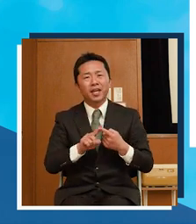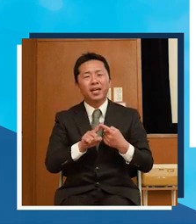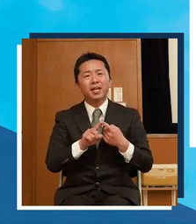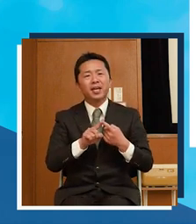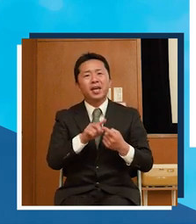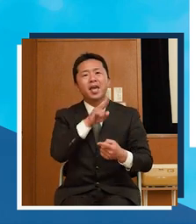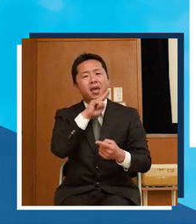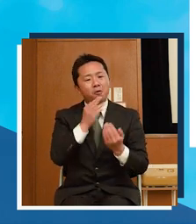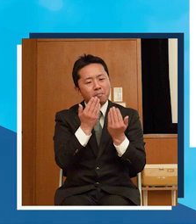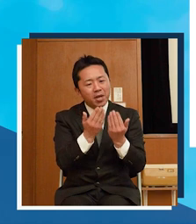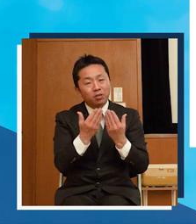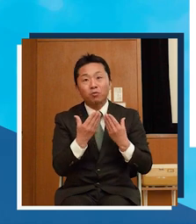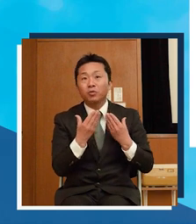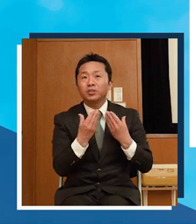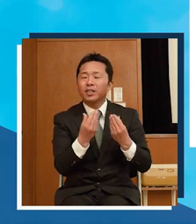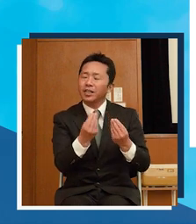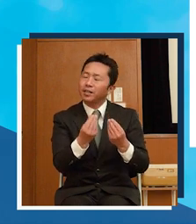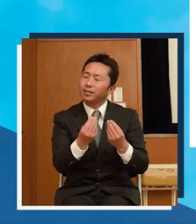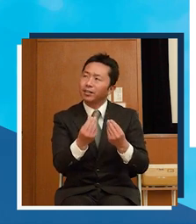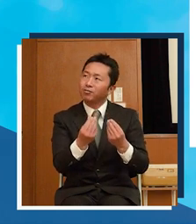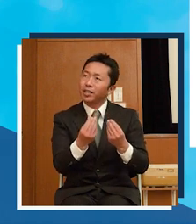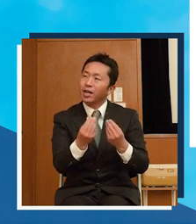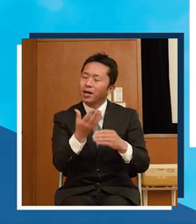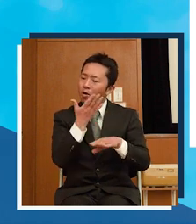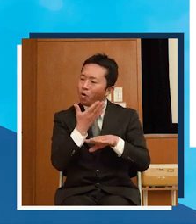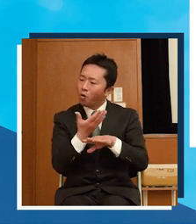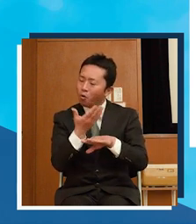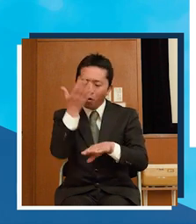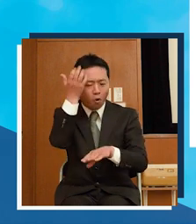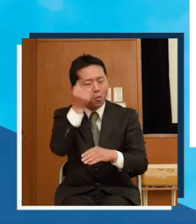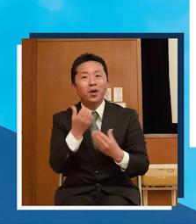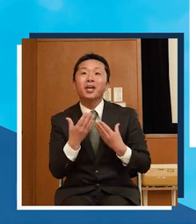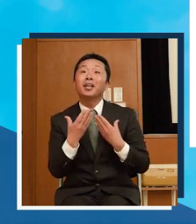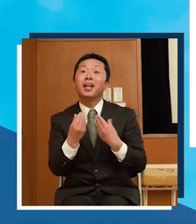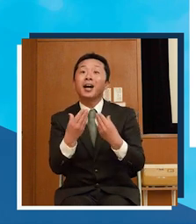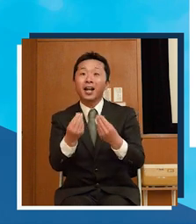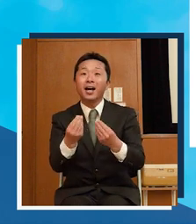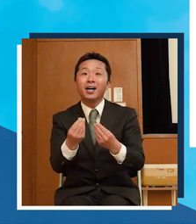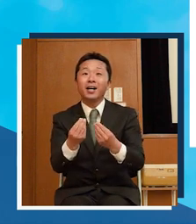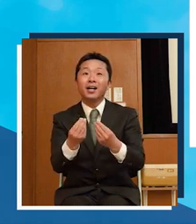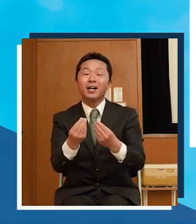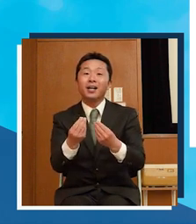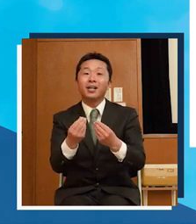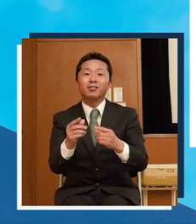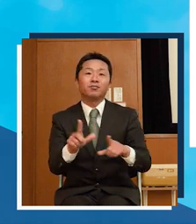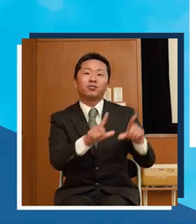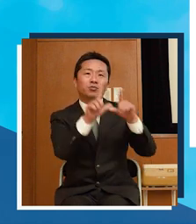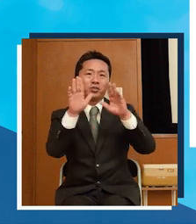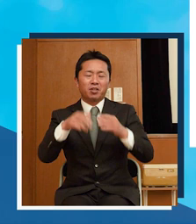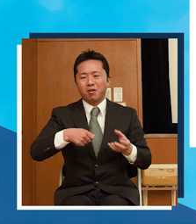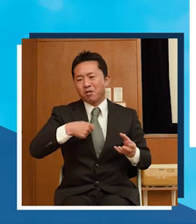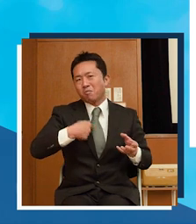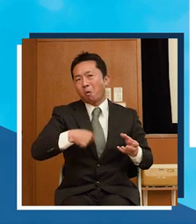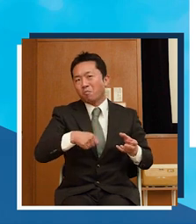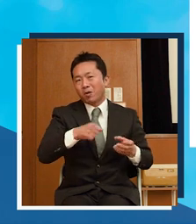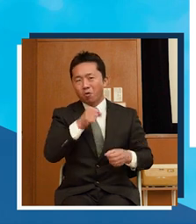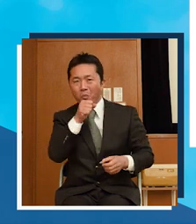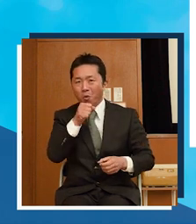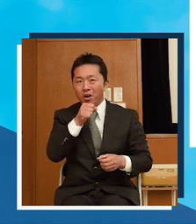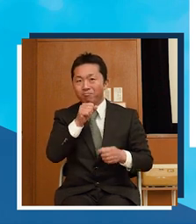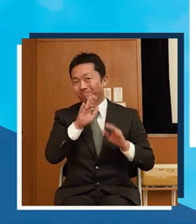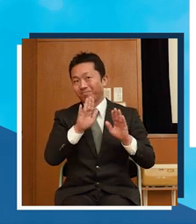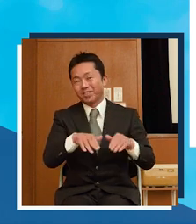映画を勉強しながらま勉強というかえ覚えながらえ青人Jを過ごしえロックバンドのボーカルをさせて